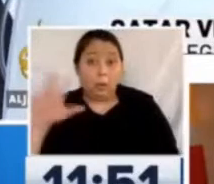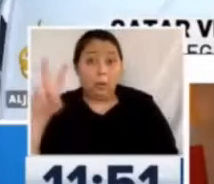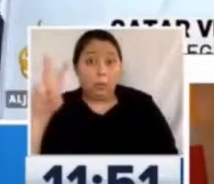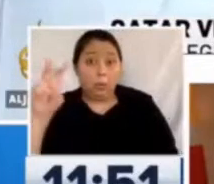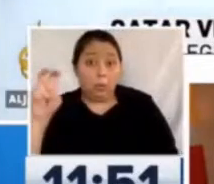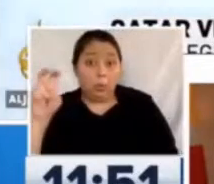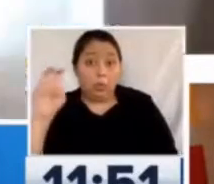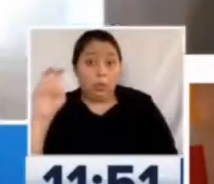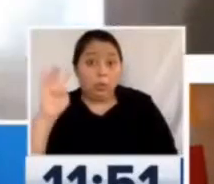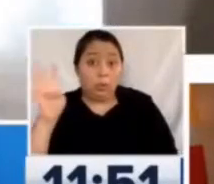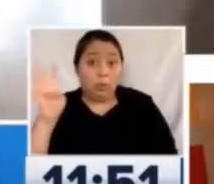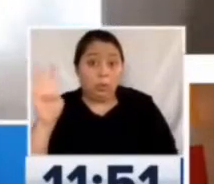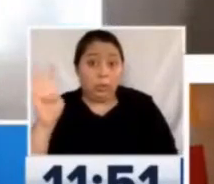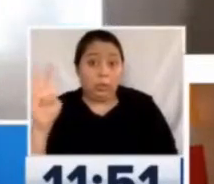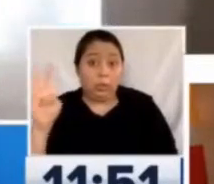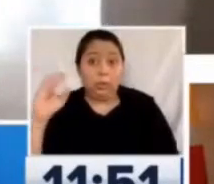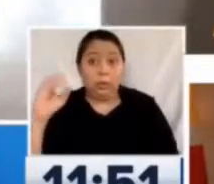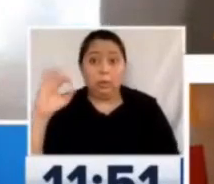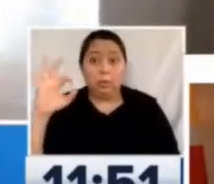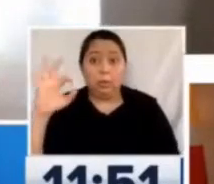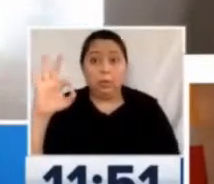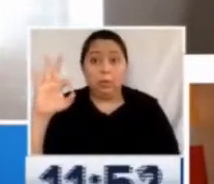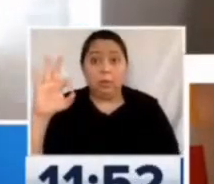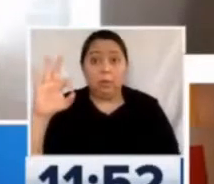Opo. Ambassador, ano po